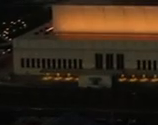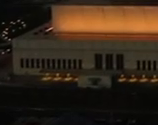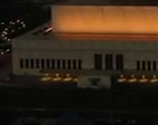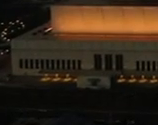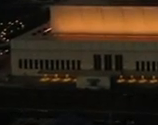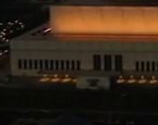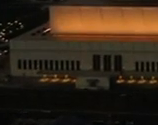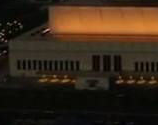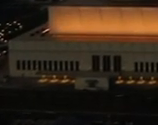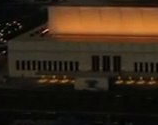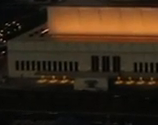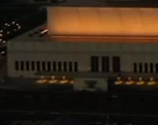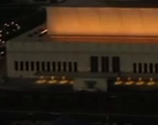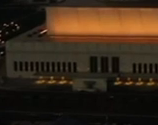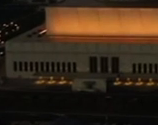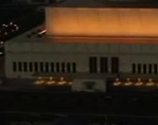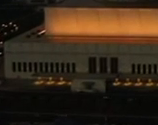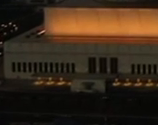لا اشهد ان